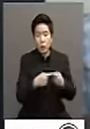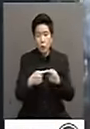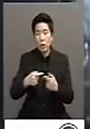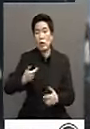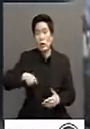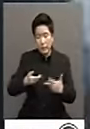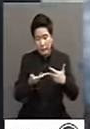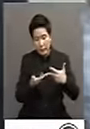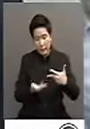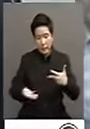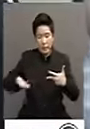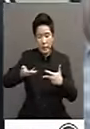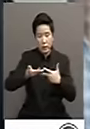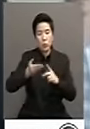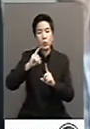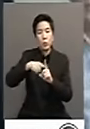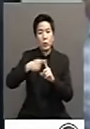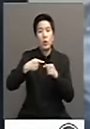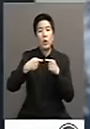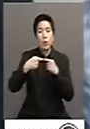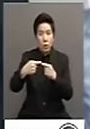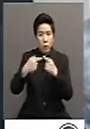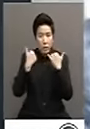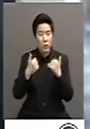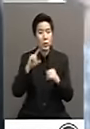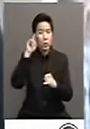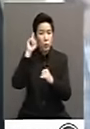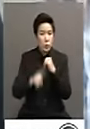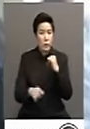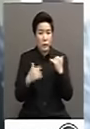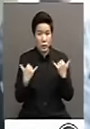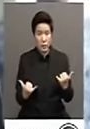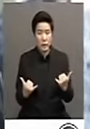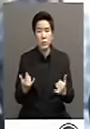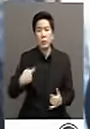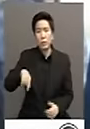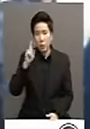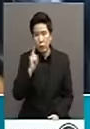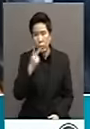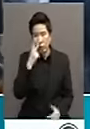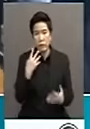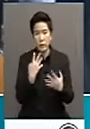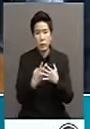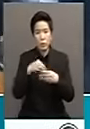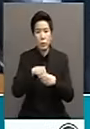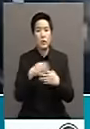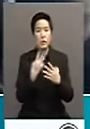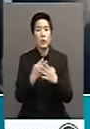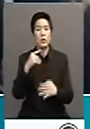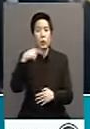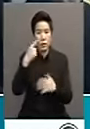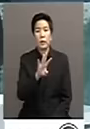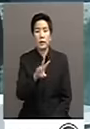คำร้องขอปล่อยตัวชั่วคราวต่อไปซึ่งท้ายที่สุดณขณะนี้ทุกคนจะต้องถูกควบคุมตัวไปที่เรือนจำก่อนนะครับ